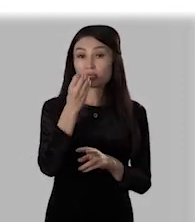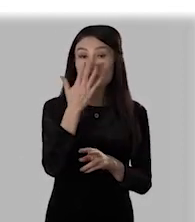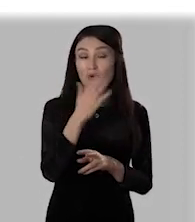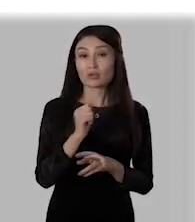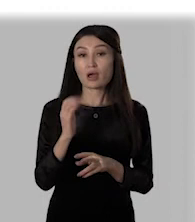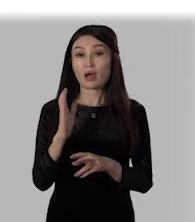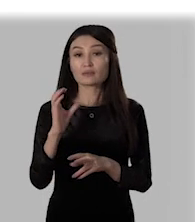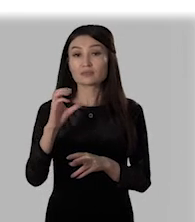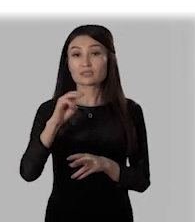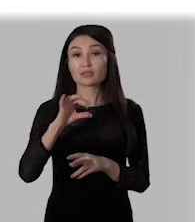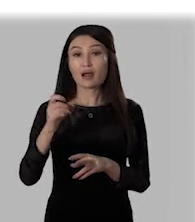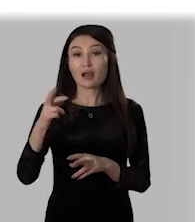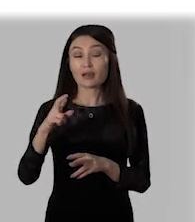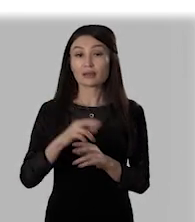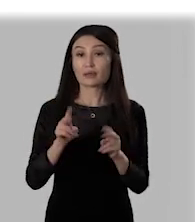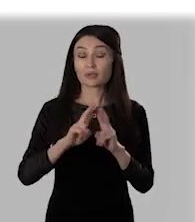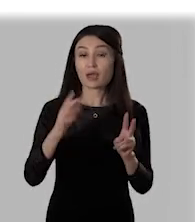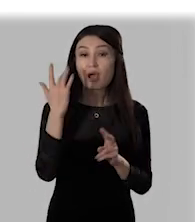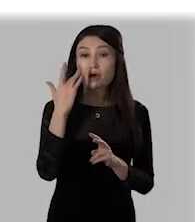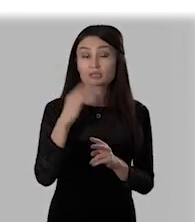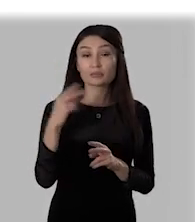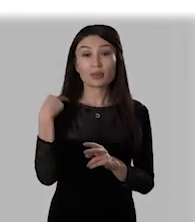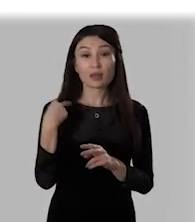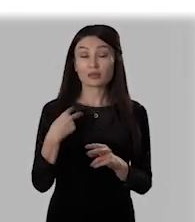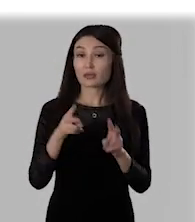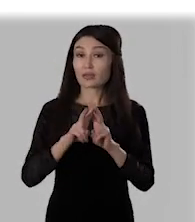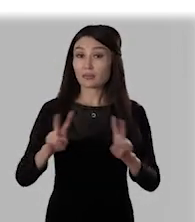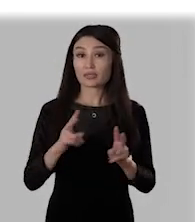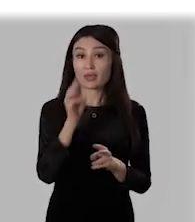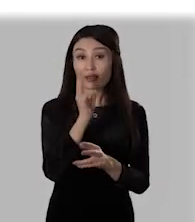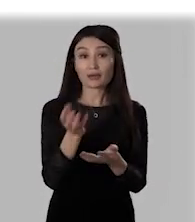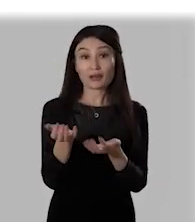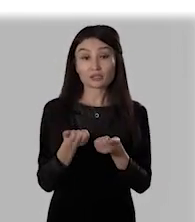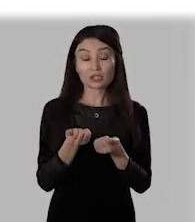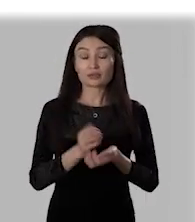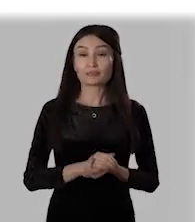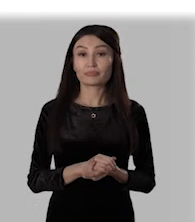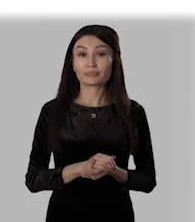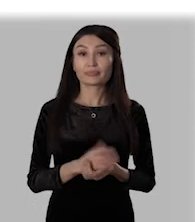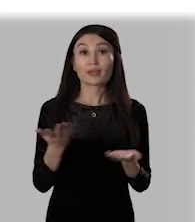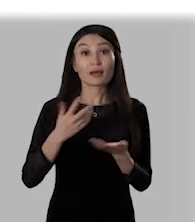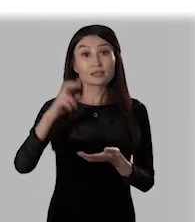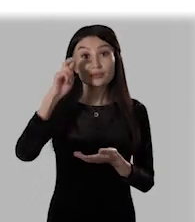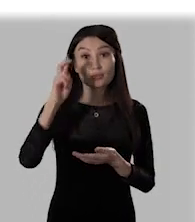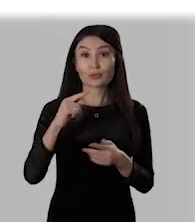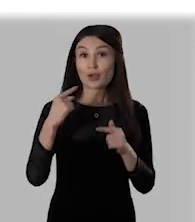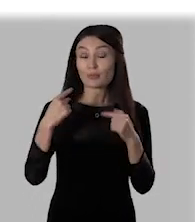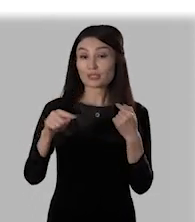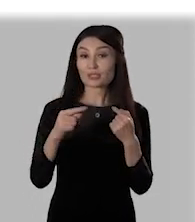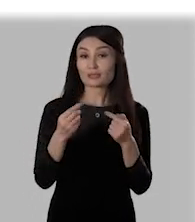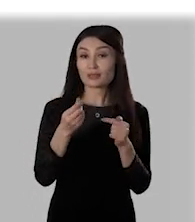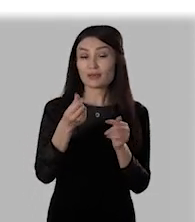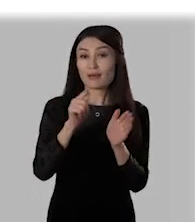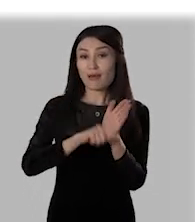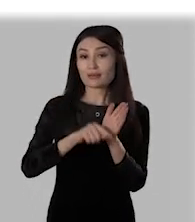менен Австралияда бирдей, АКШ менен Англияда бирдей айлык алышат. Кайсы өлкөдө башкалардан аз